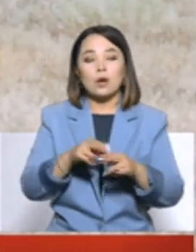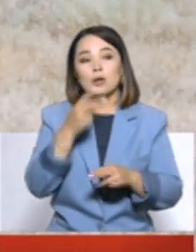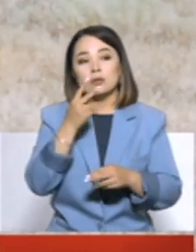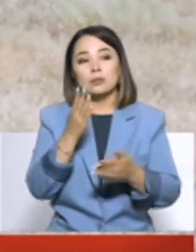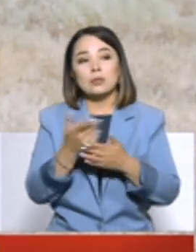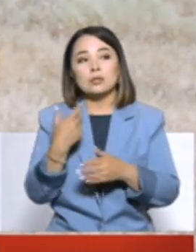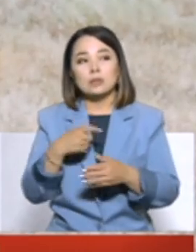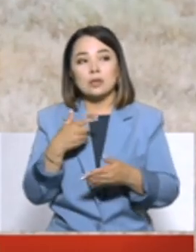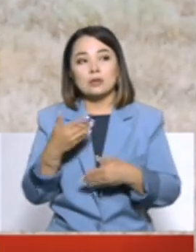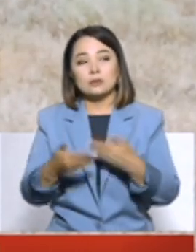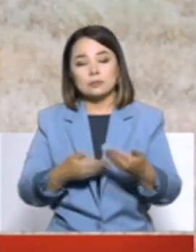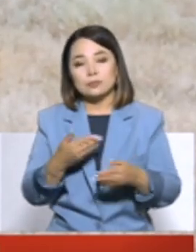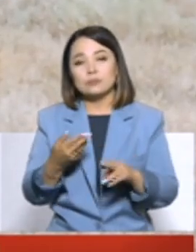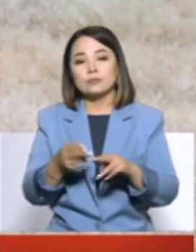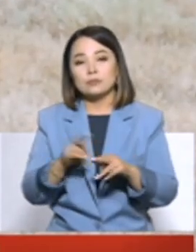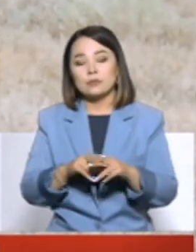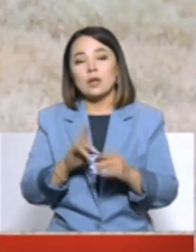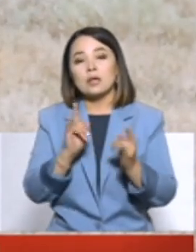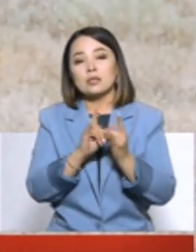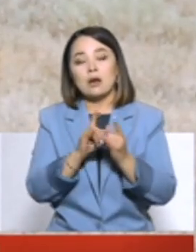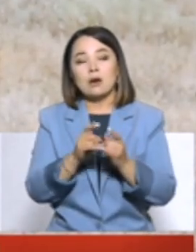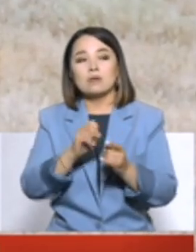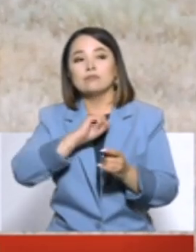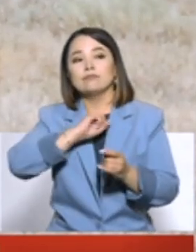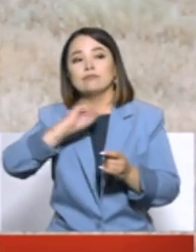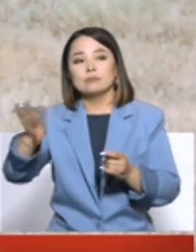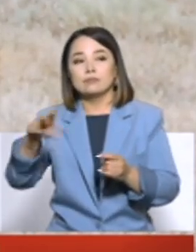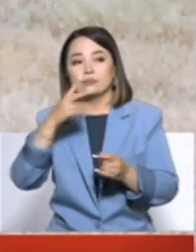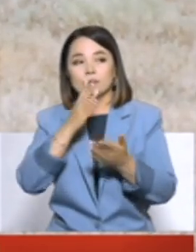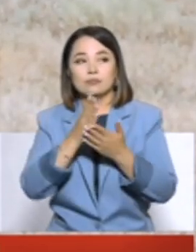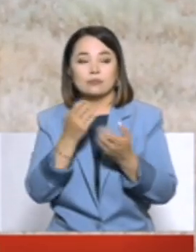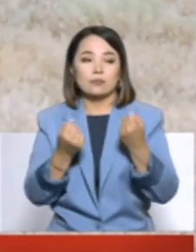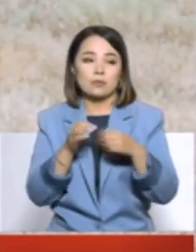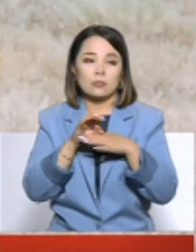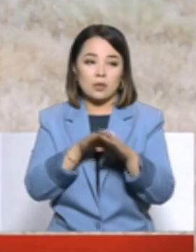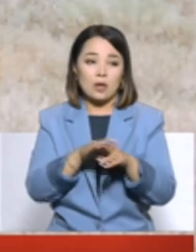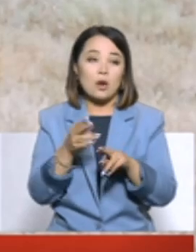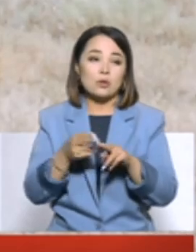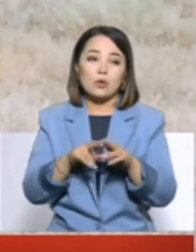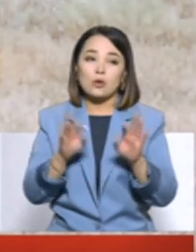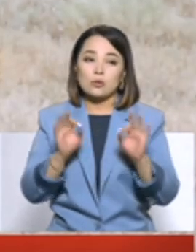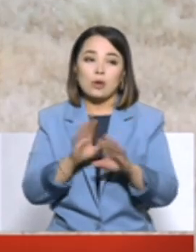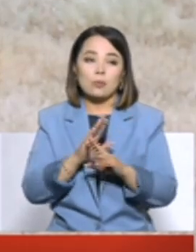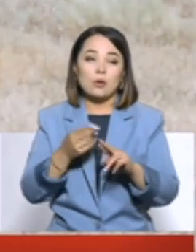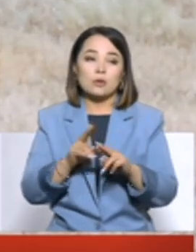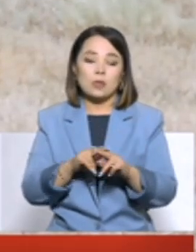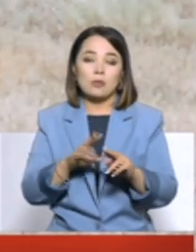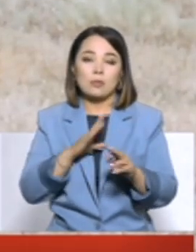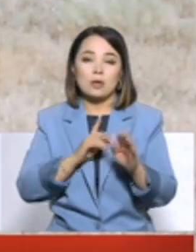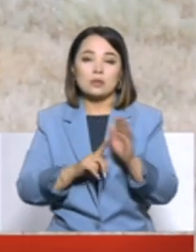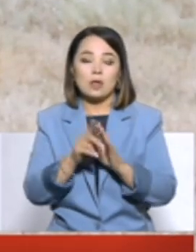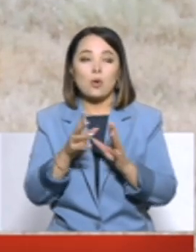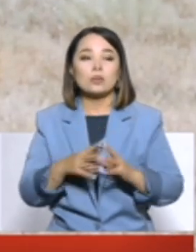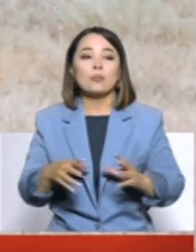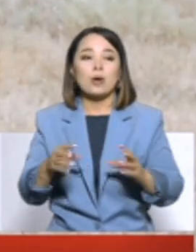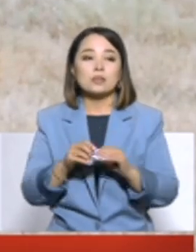ғой өзің кетіп бара жатқанда, терезелерін ашады да лақтырып жібереді мусорды. Ол негізі дұрыс емес. Оның бәрі отбасынан